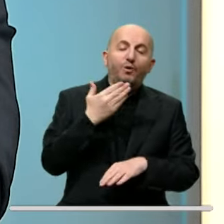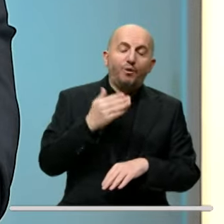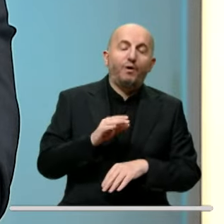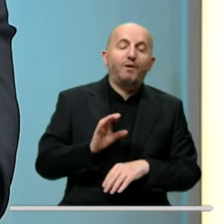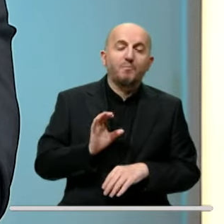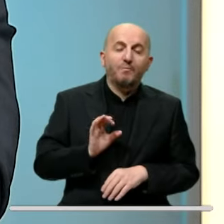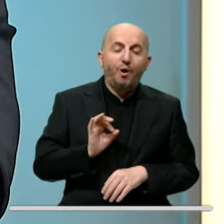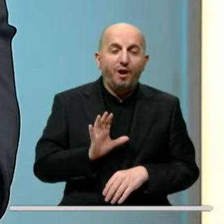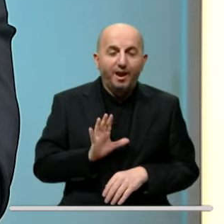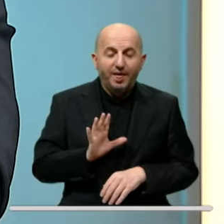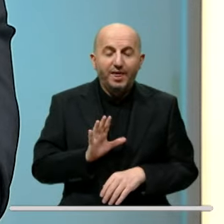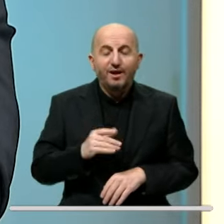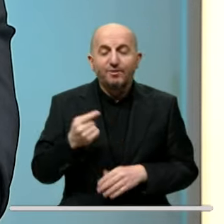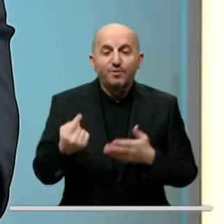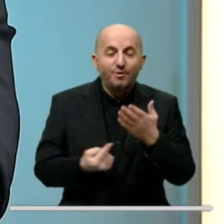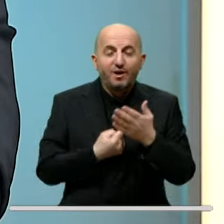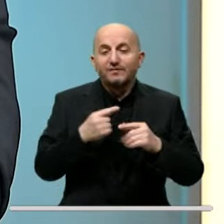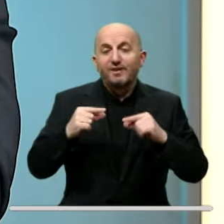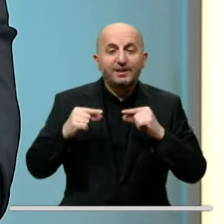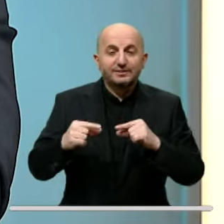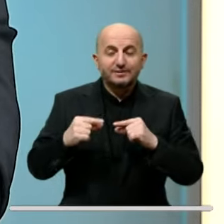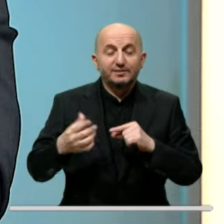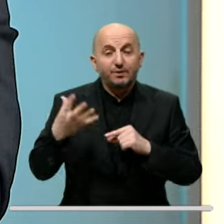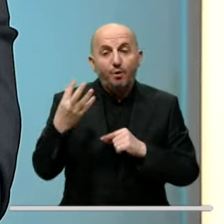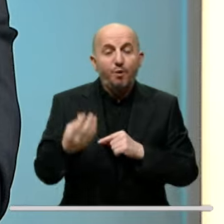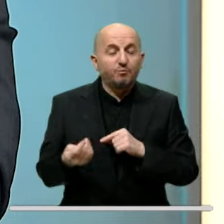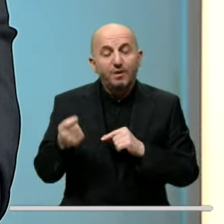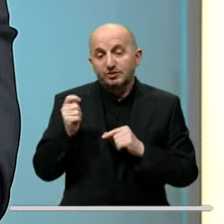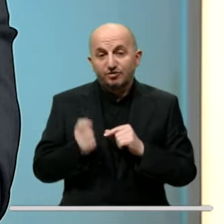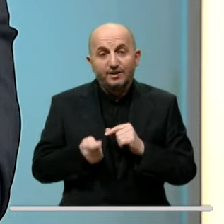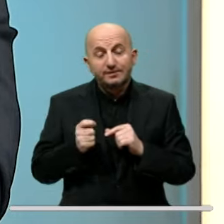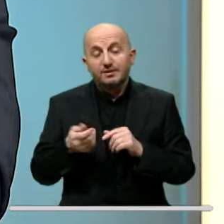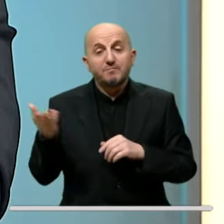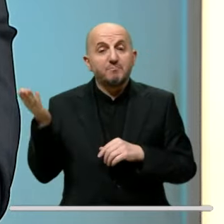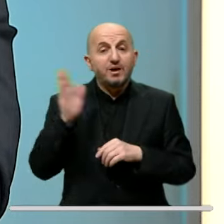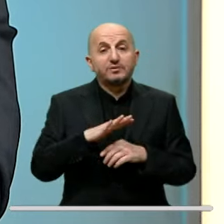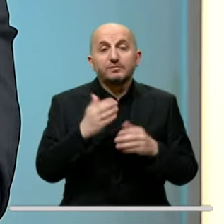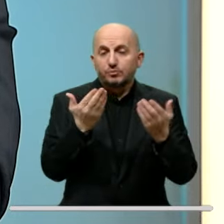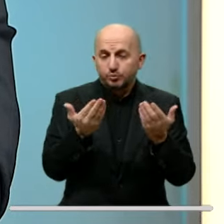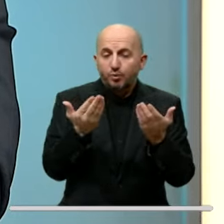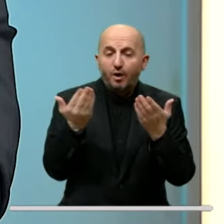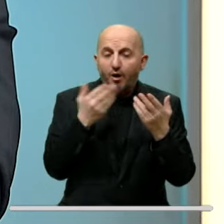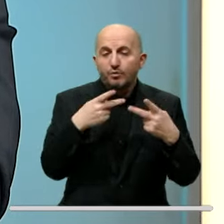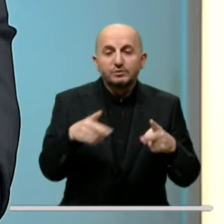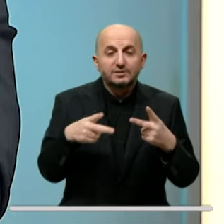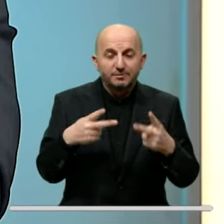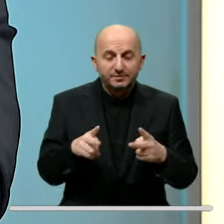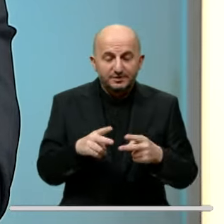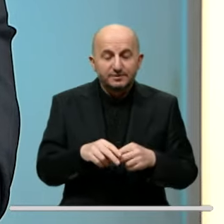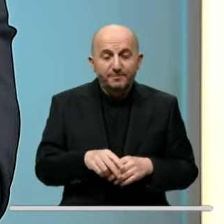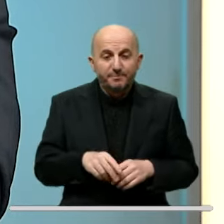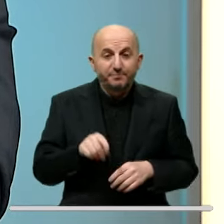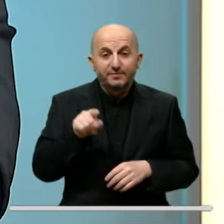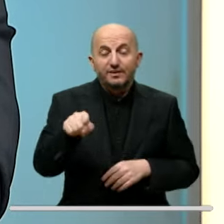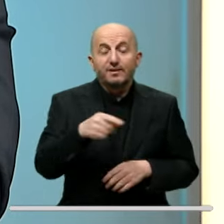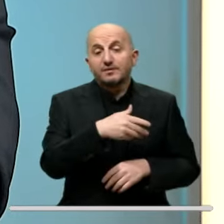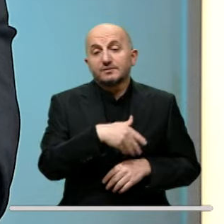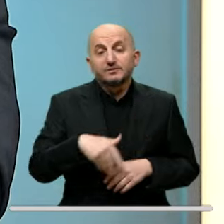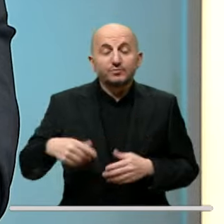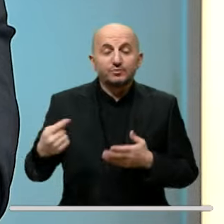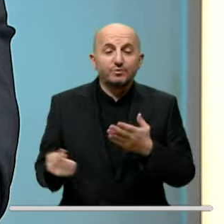takdirde Kur'an ve hadislerden olmak kaydıyla başka dualarda okuyabilir. Buradaki cemaat Kur'an